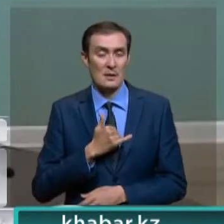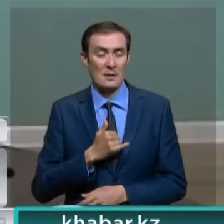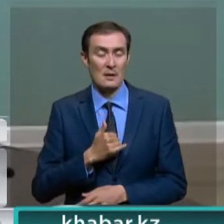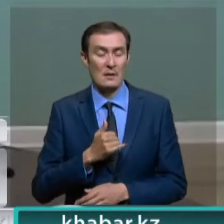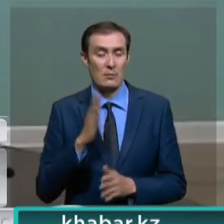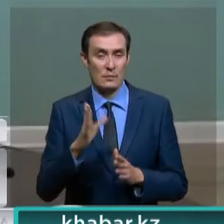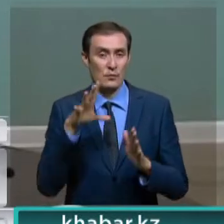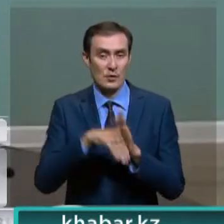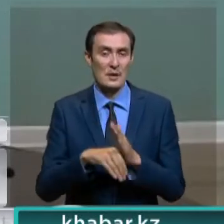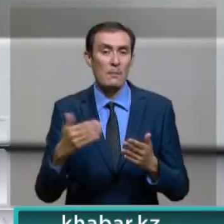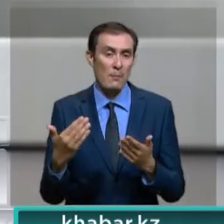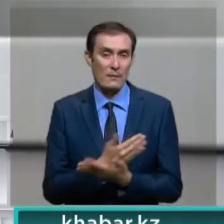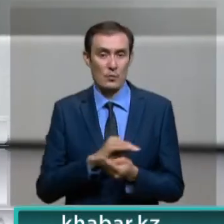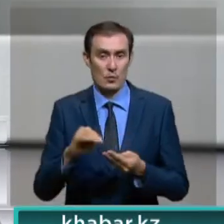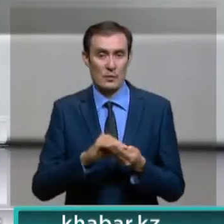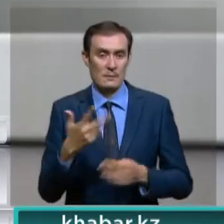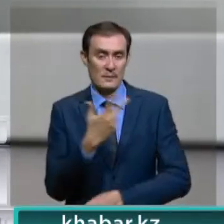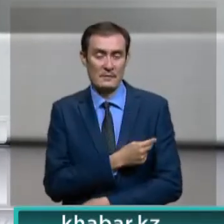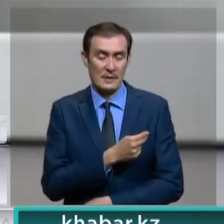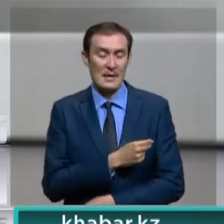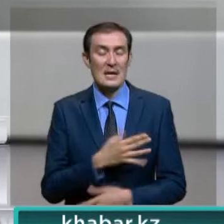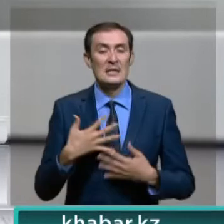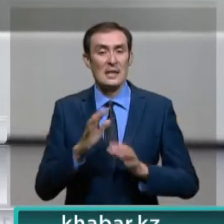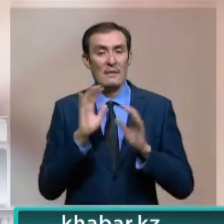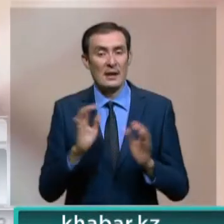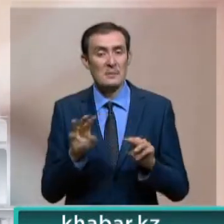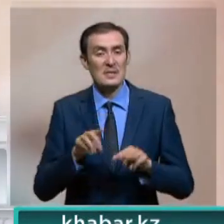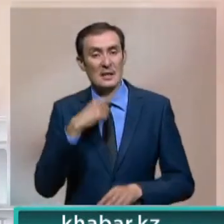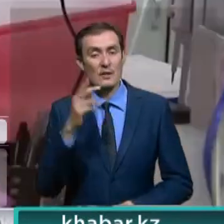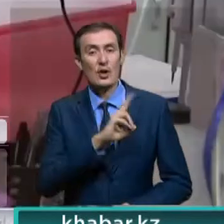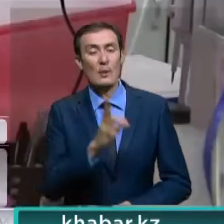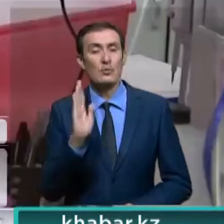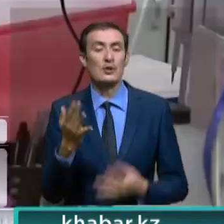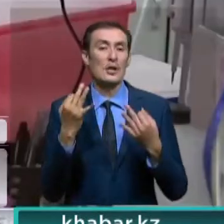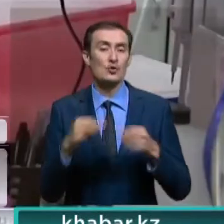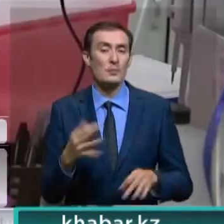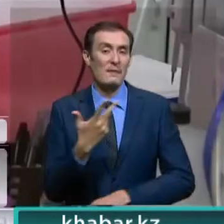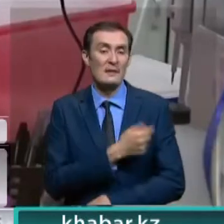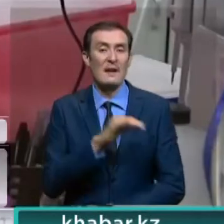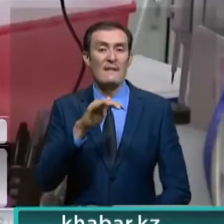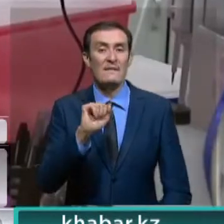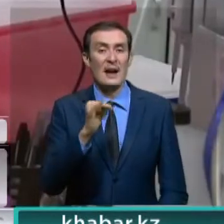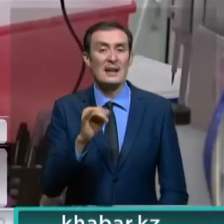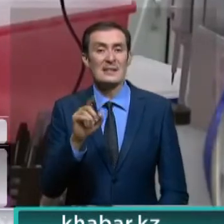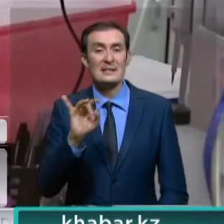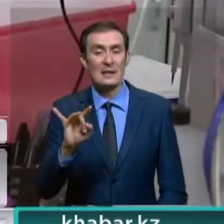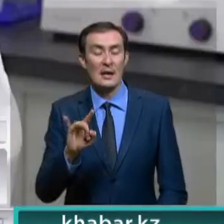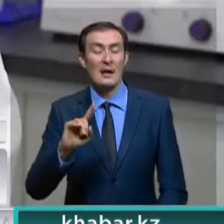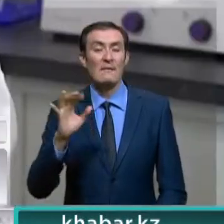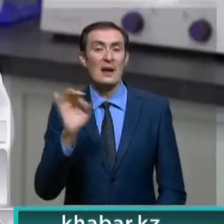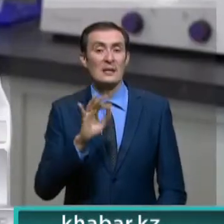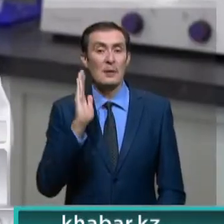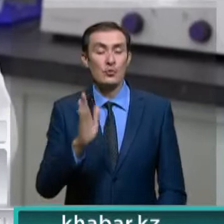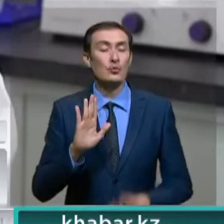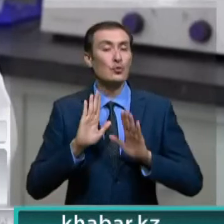календаре войдет рассказал сегодня министра здравоохранения о том кому будет доступна вакцина pfizer на первом этапе в октябре и и